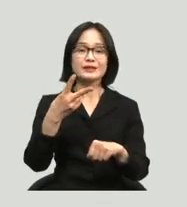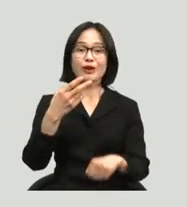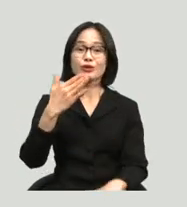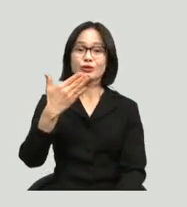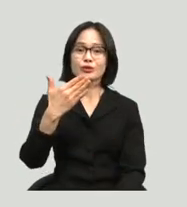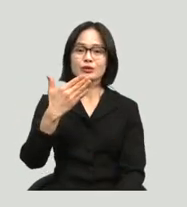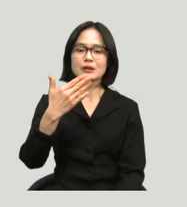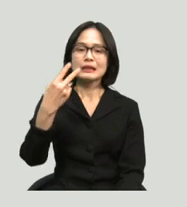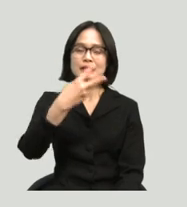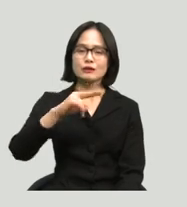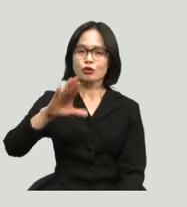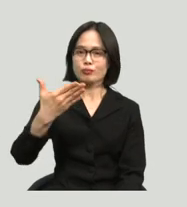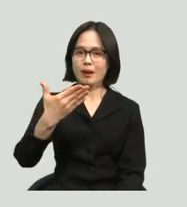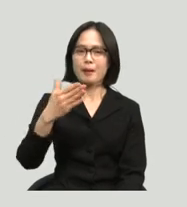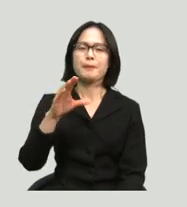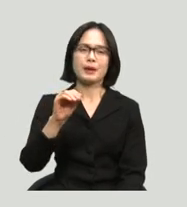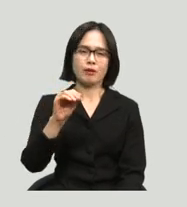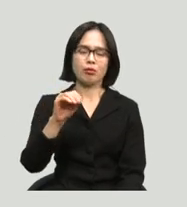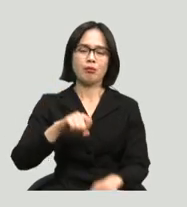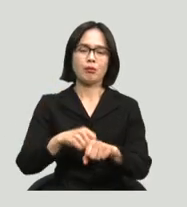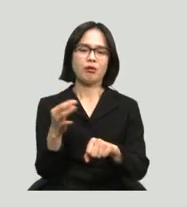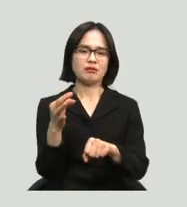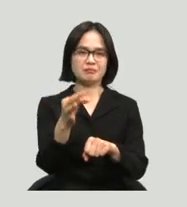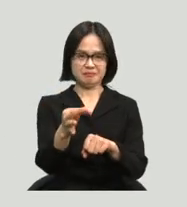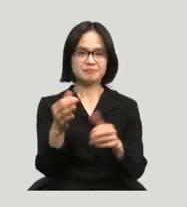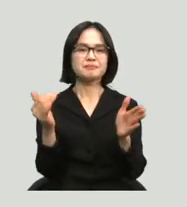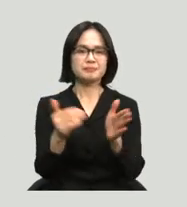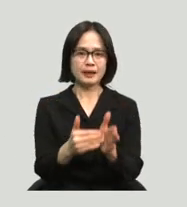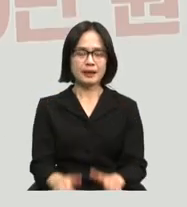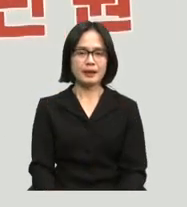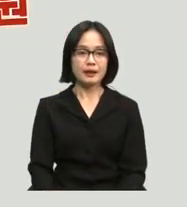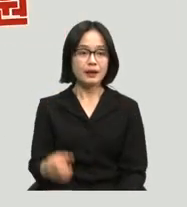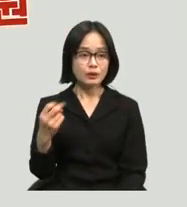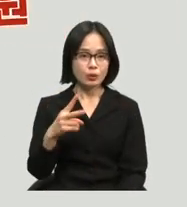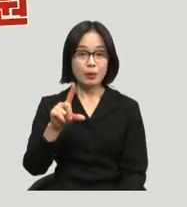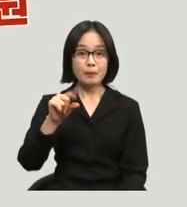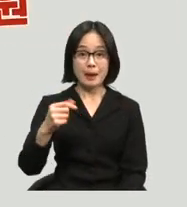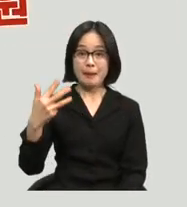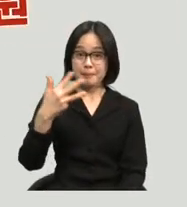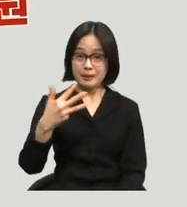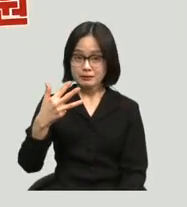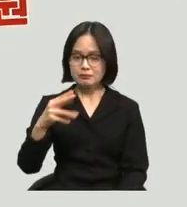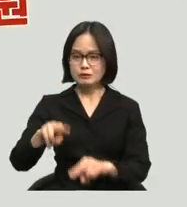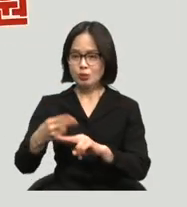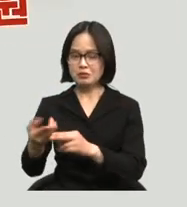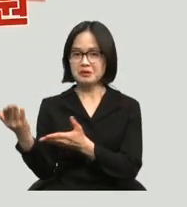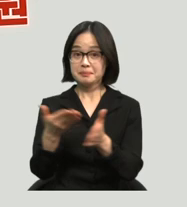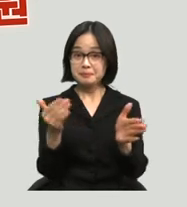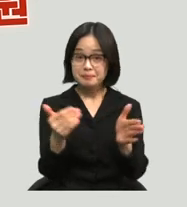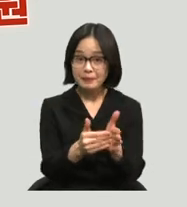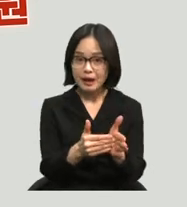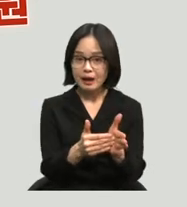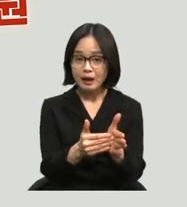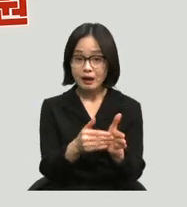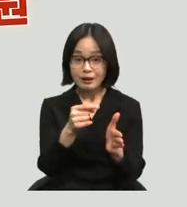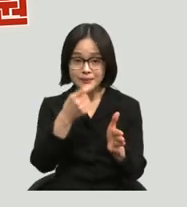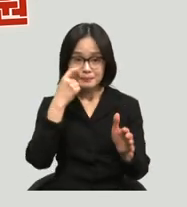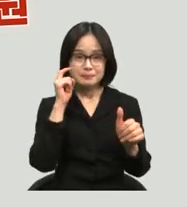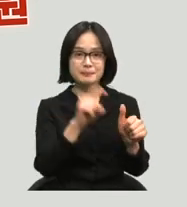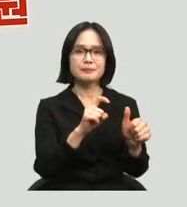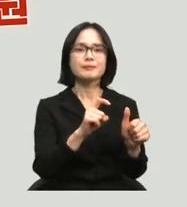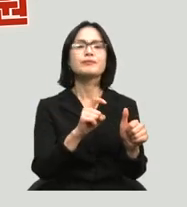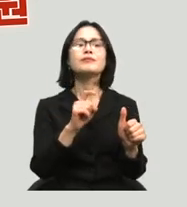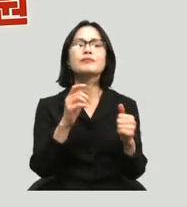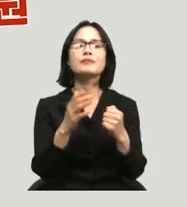18,000원 상당의 장아찌 세트를 제공받은 경우도 있었는데이 역시 과태료가 부과됐습니다 공직선거법 위반에 따른